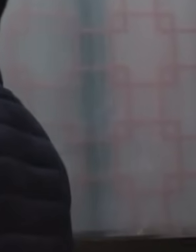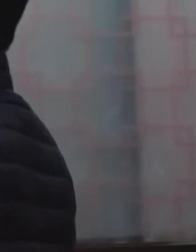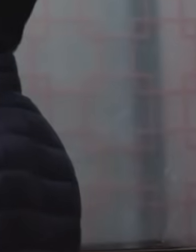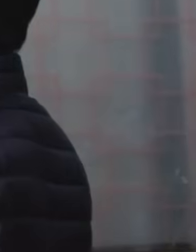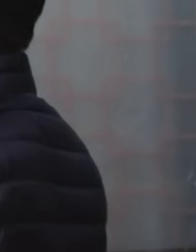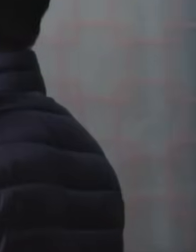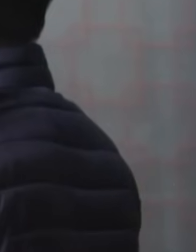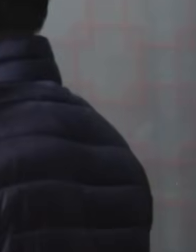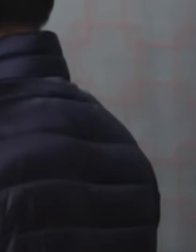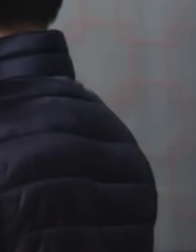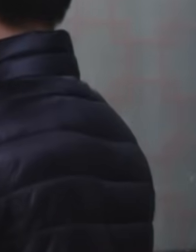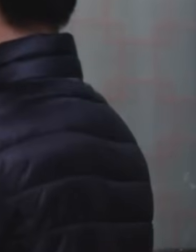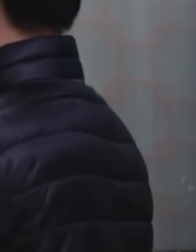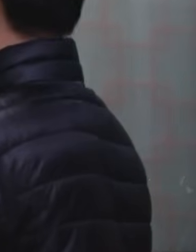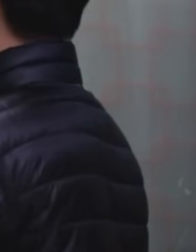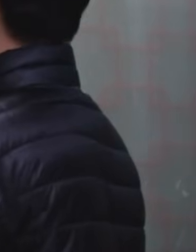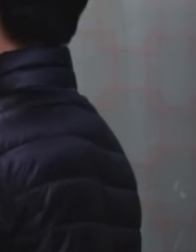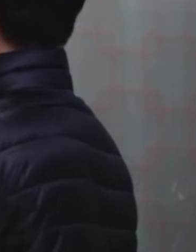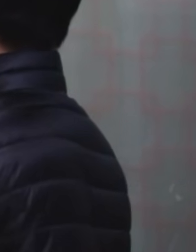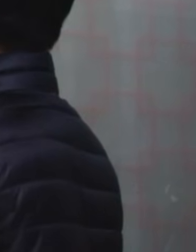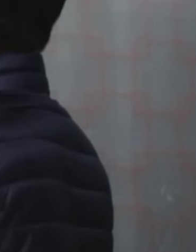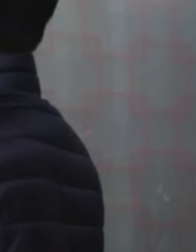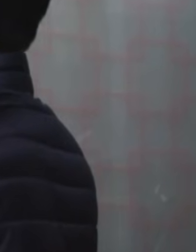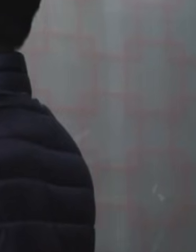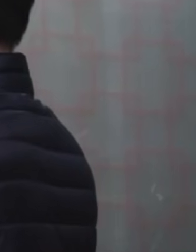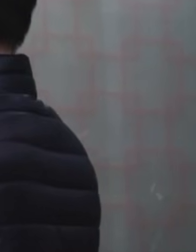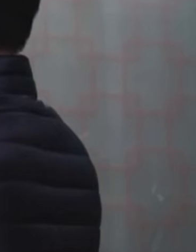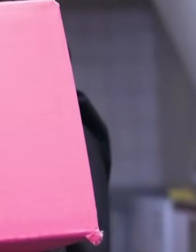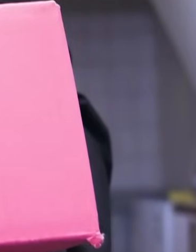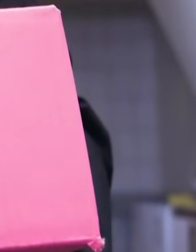안녕하세요. 동안교회에서 왔습니다, 아버님. 네,